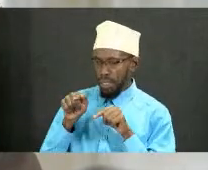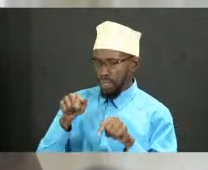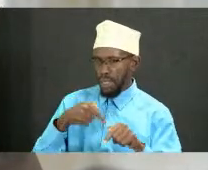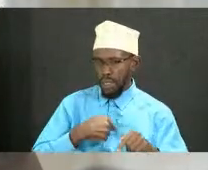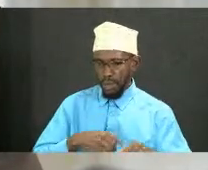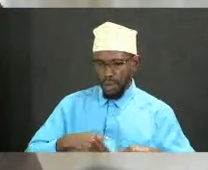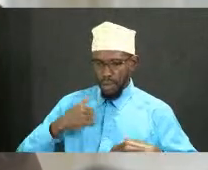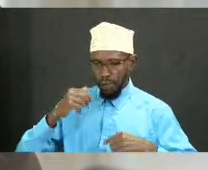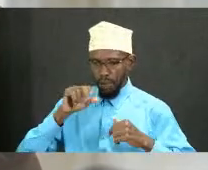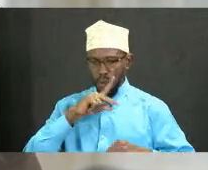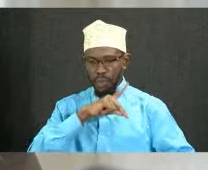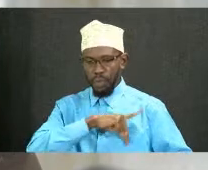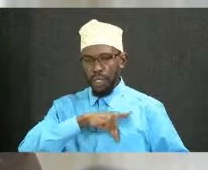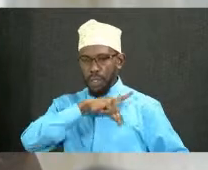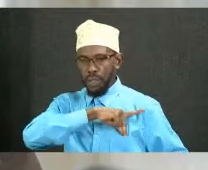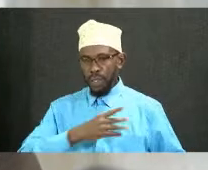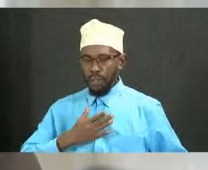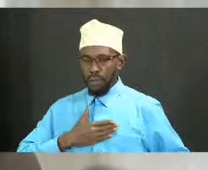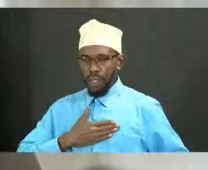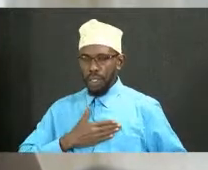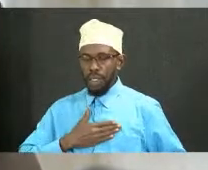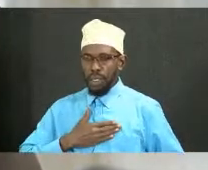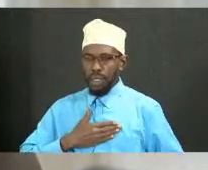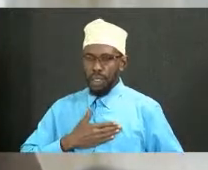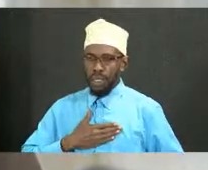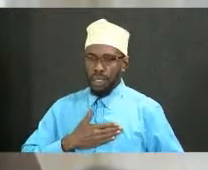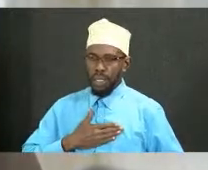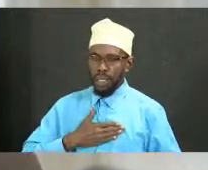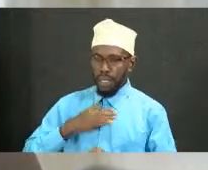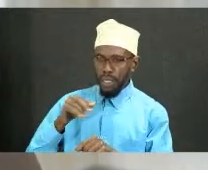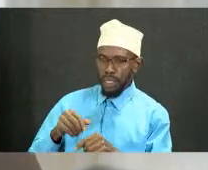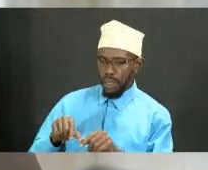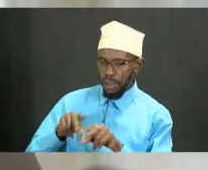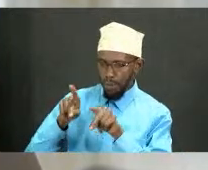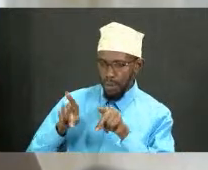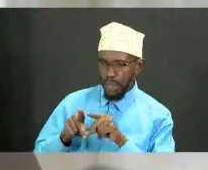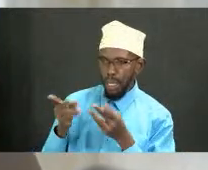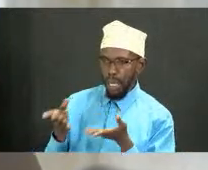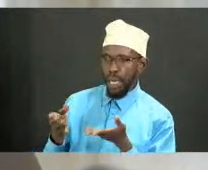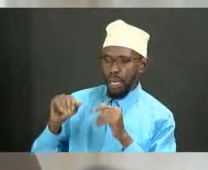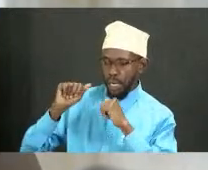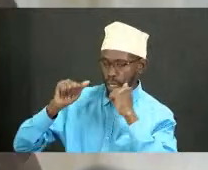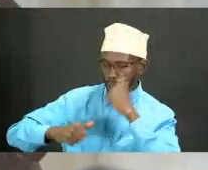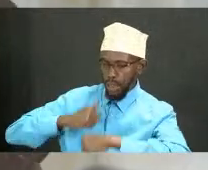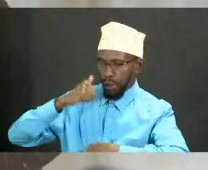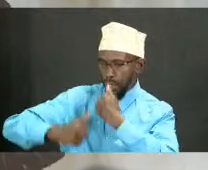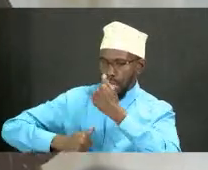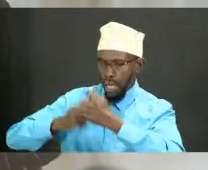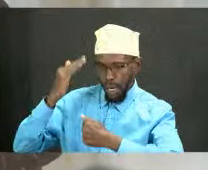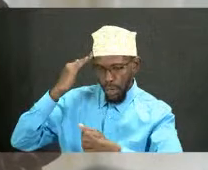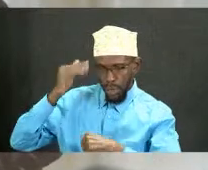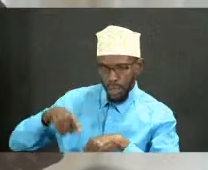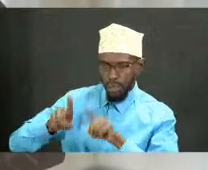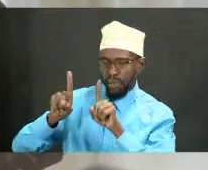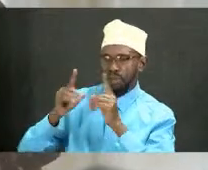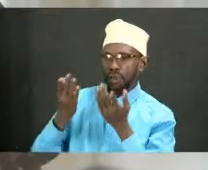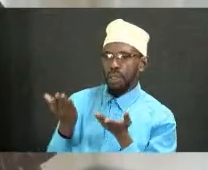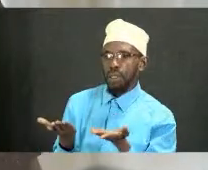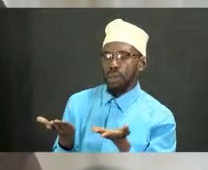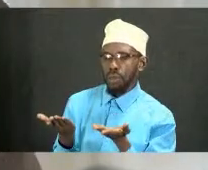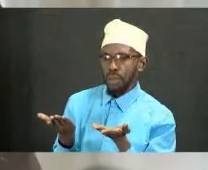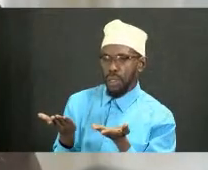ndo personality yangu, na hivi ndivyo in certain situation I react. So ukijijua vizuri, unajua